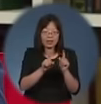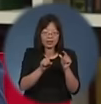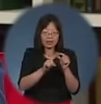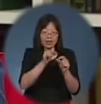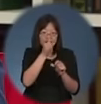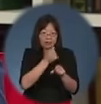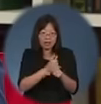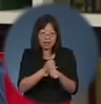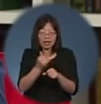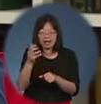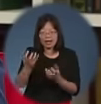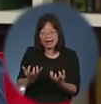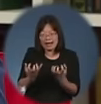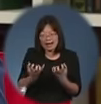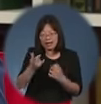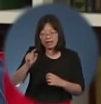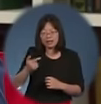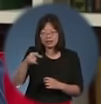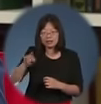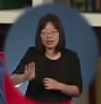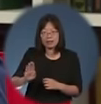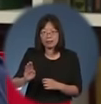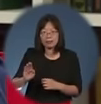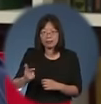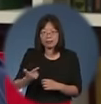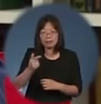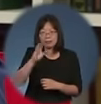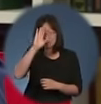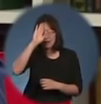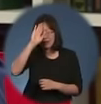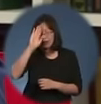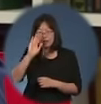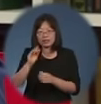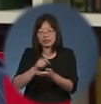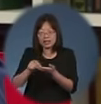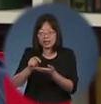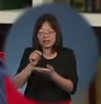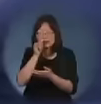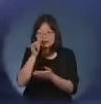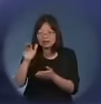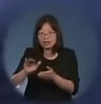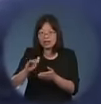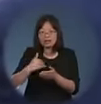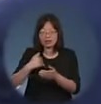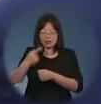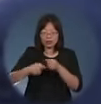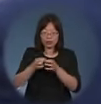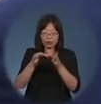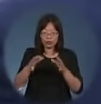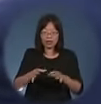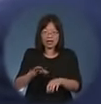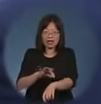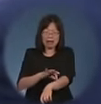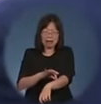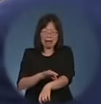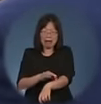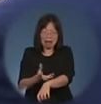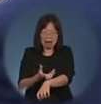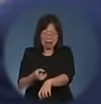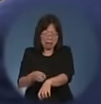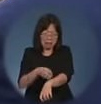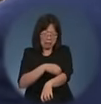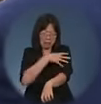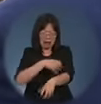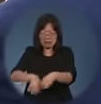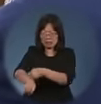1년간 제가 온갖 피부병을 알아 가지고 너무 고통을 받았어요 그 그때 제가 예 예 어떤